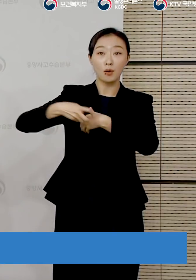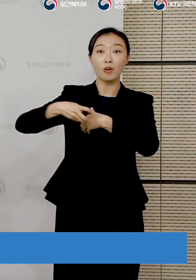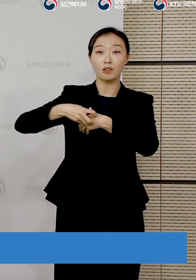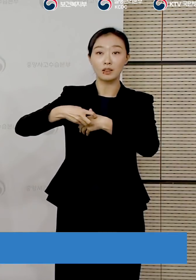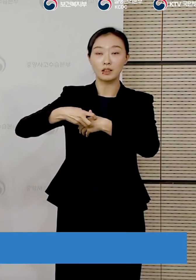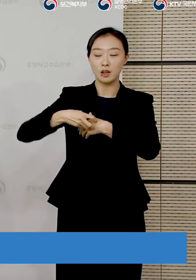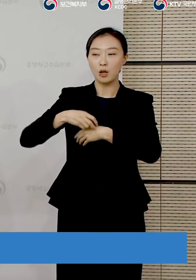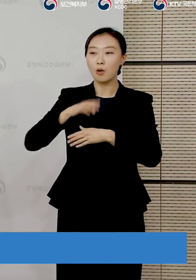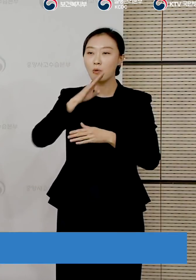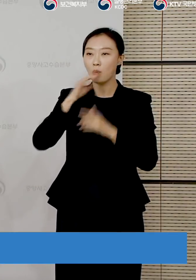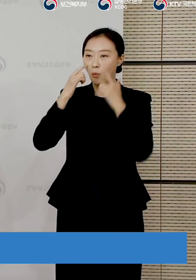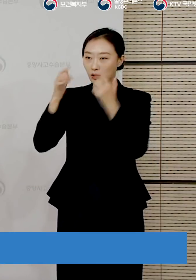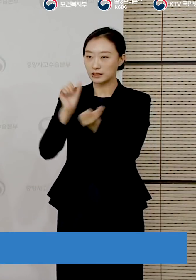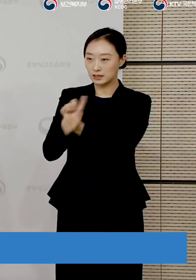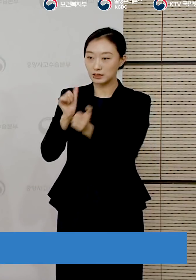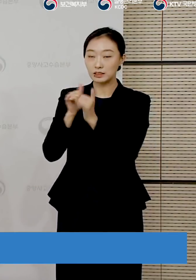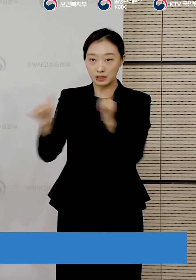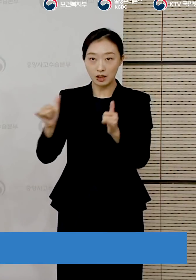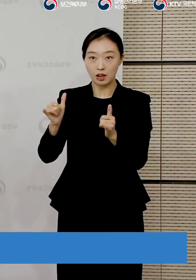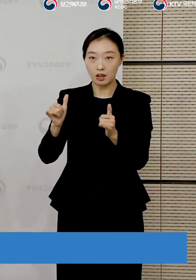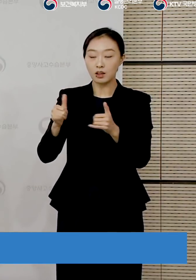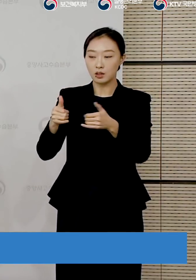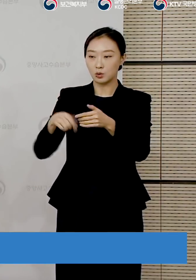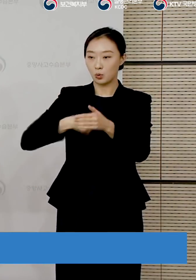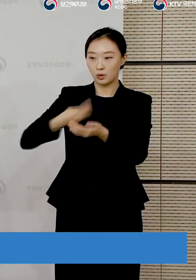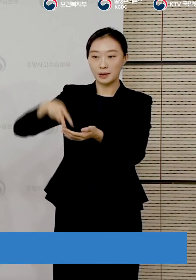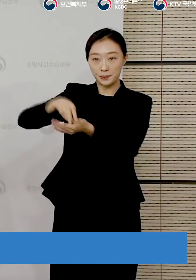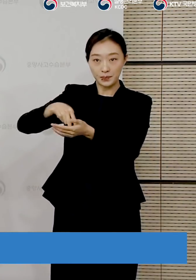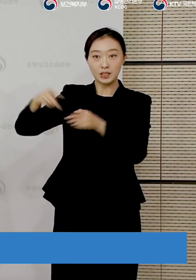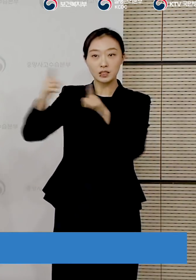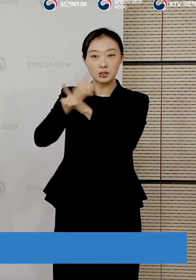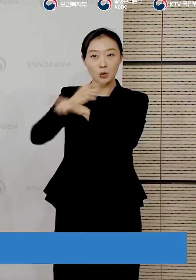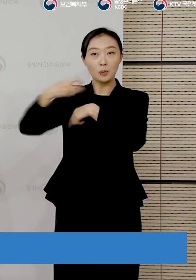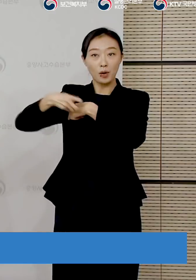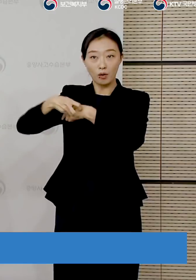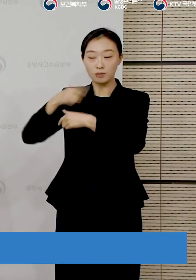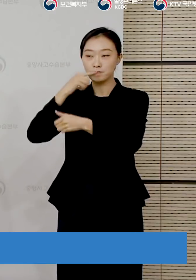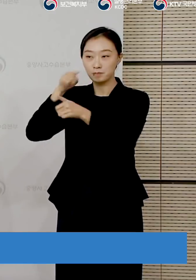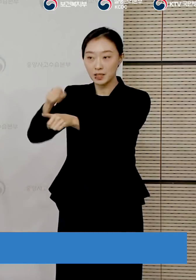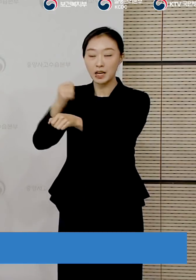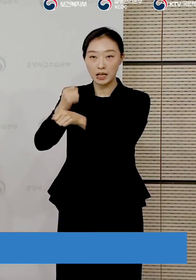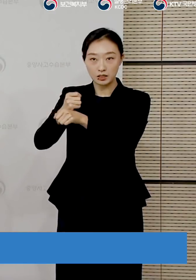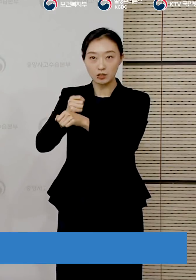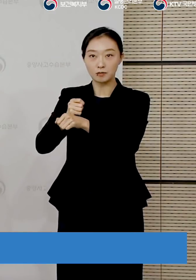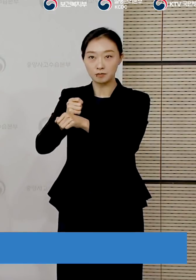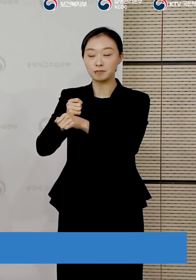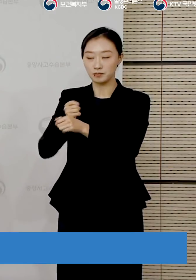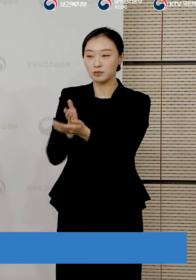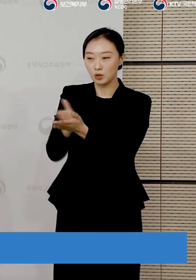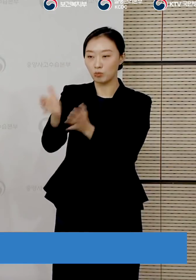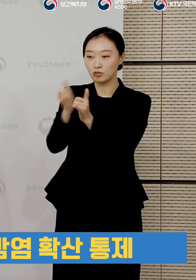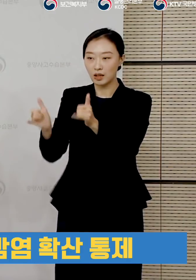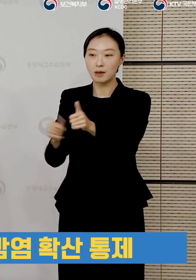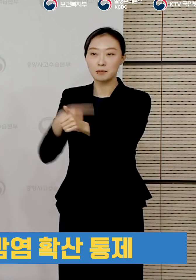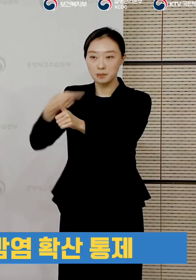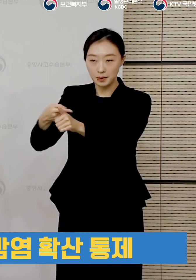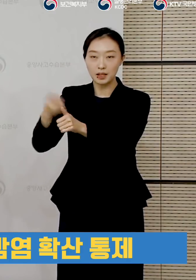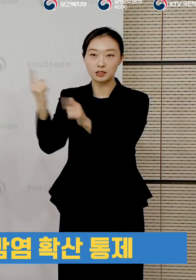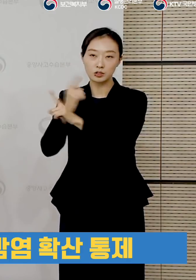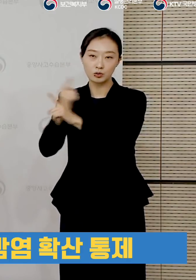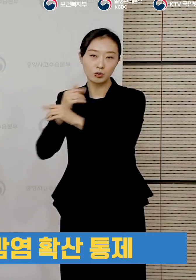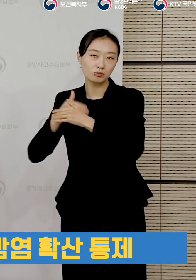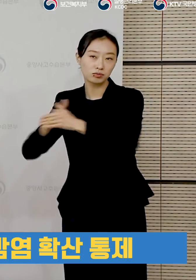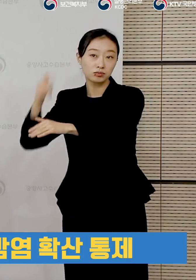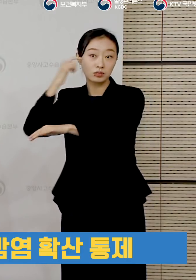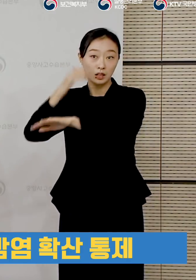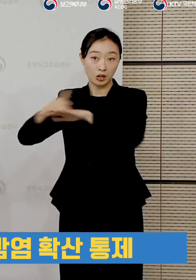병원으로 전환하여 국립정신건강센터 의료진 등이 투입되어 진료를 담당하게 됩니다. 확진 환자들의